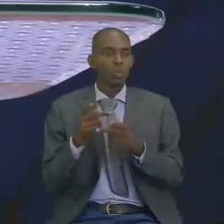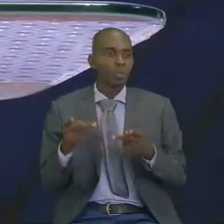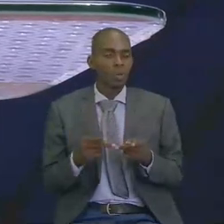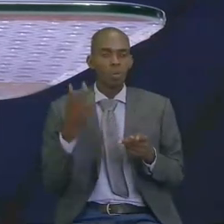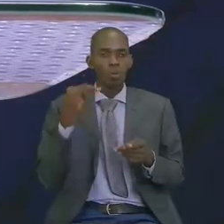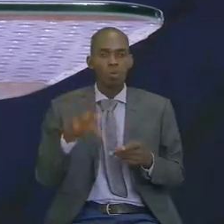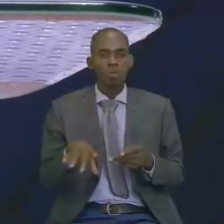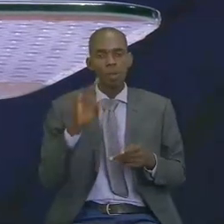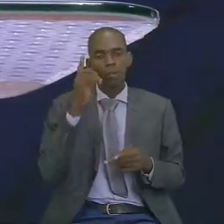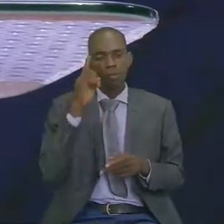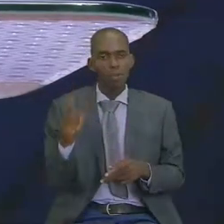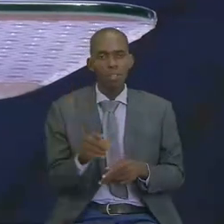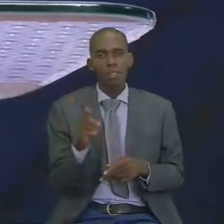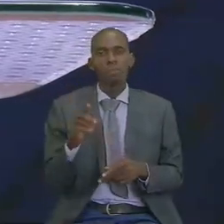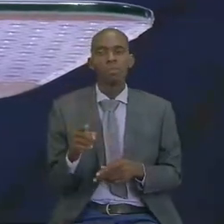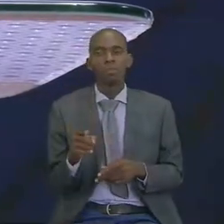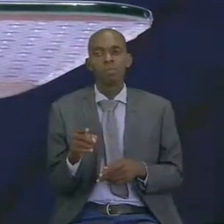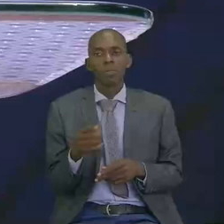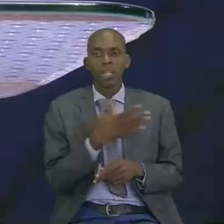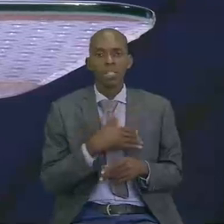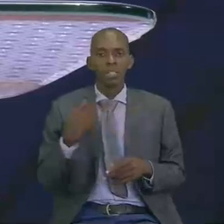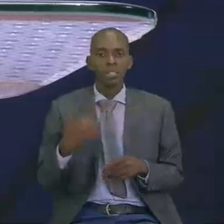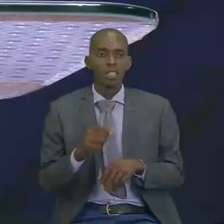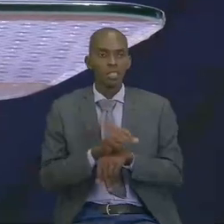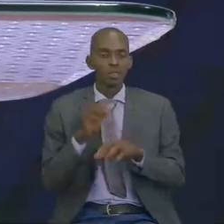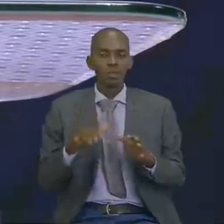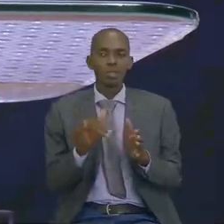trace n'en fut retrouvée.